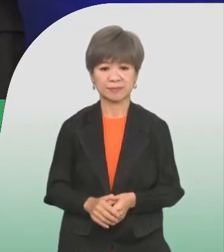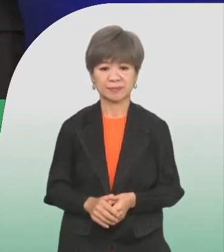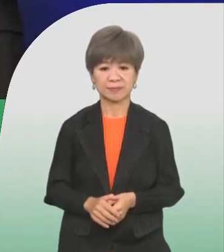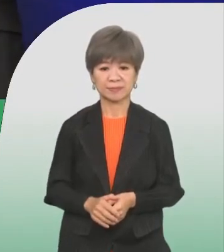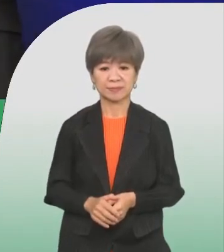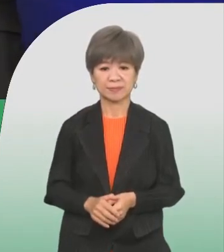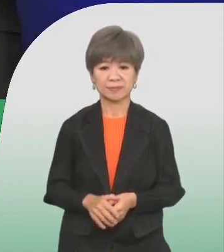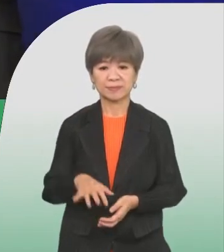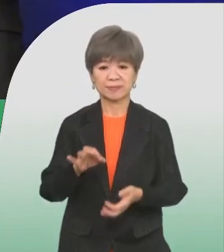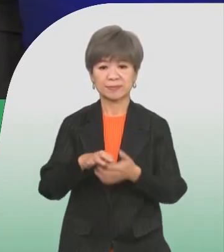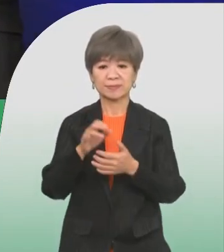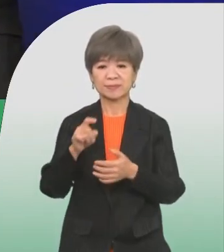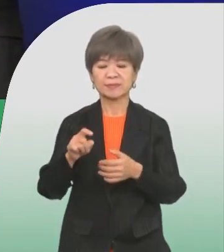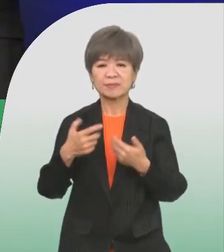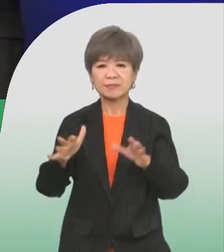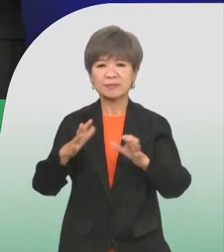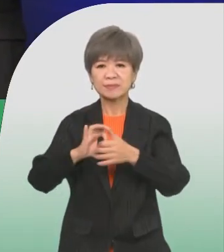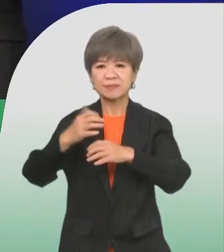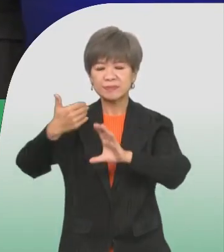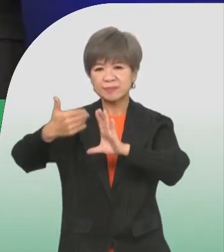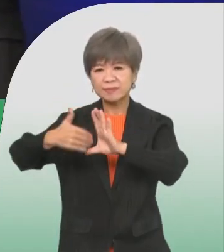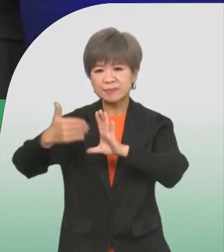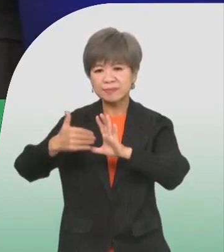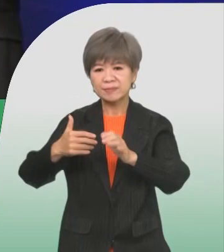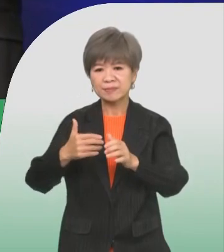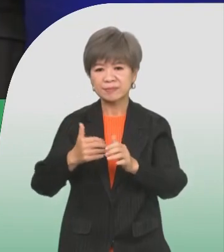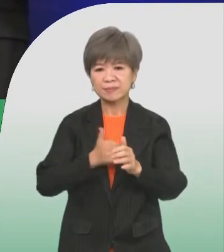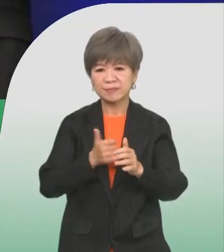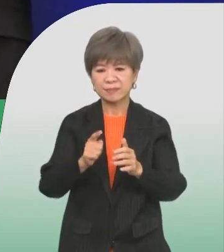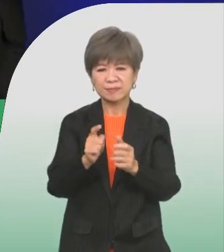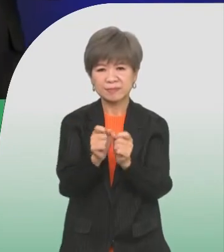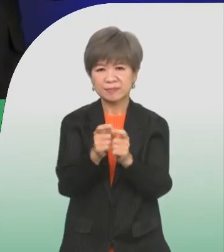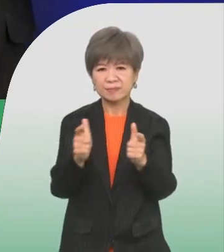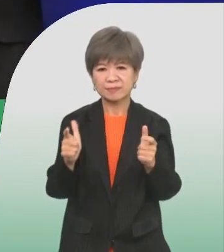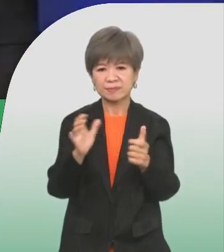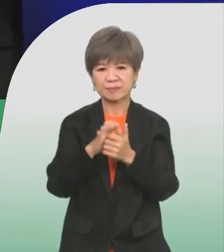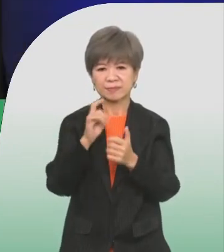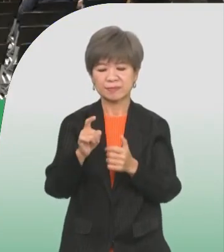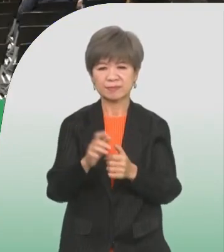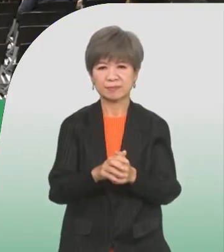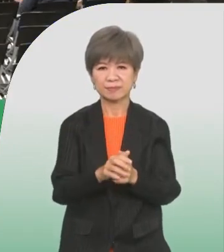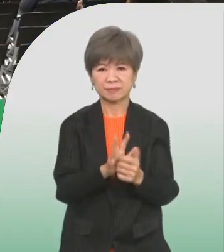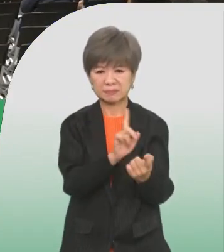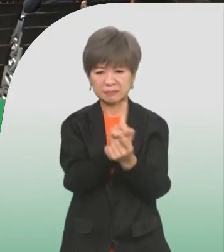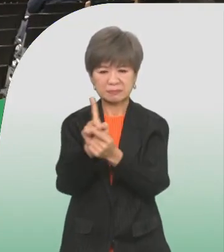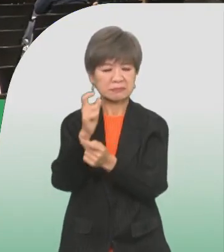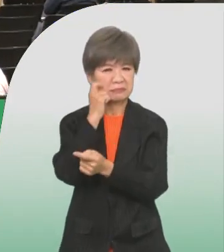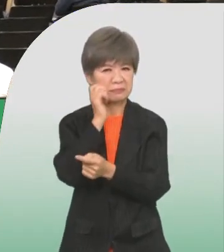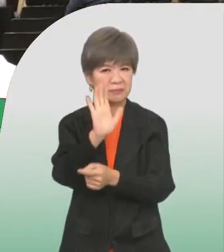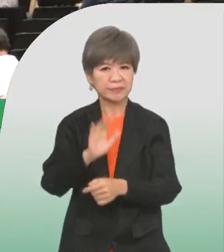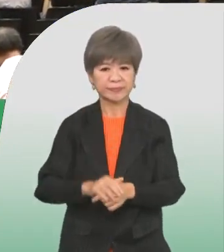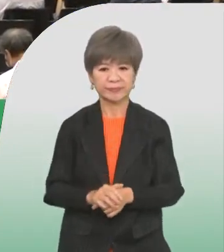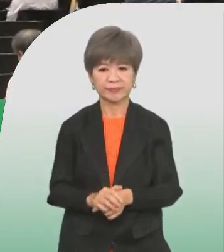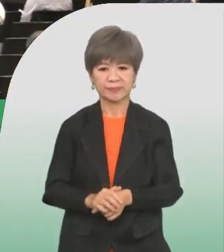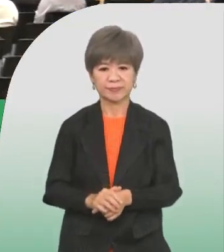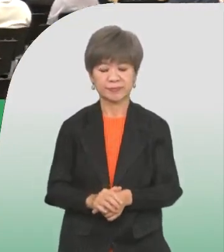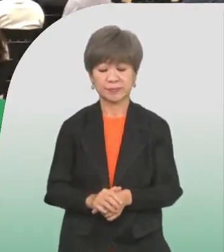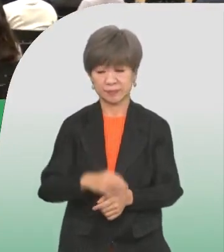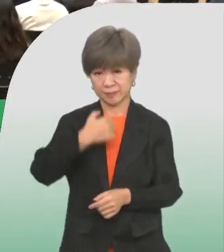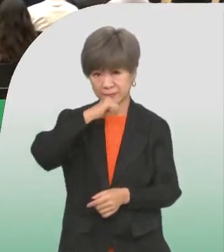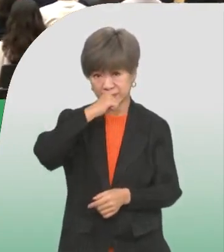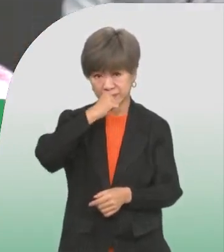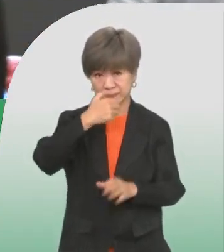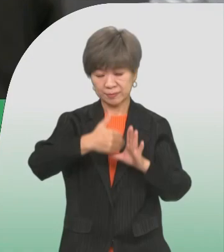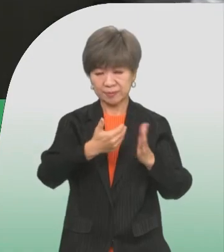in media goes much, much further back than that. 近年的电视台方面也邀请